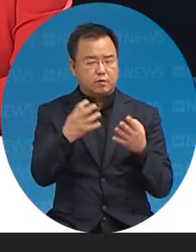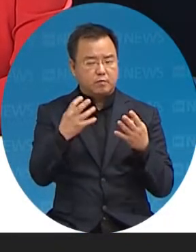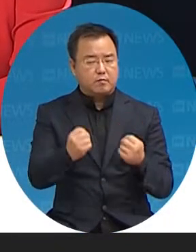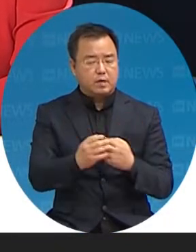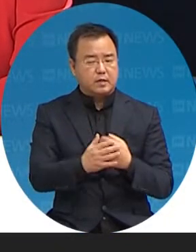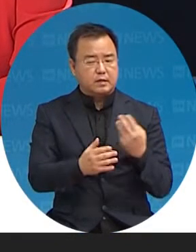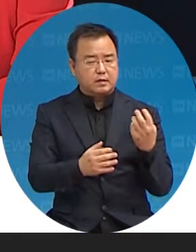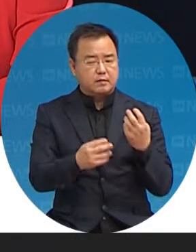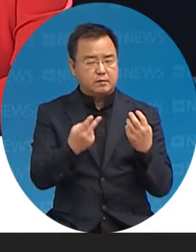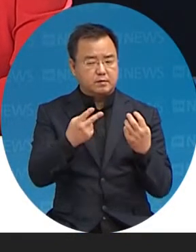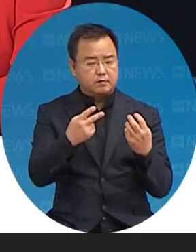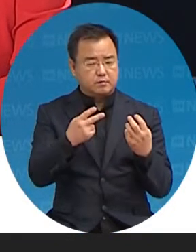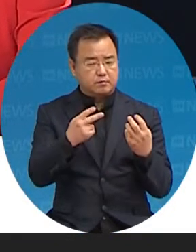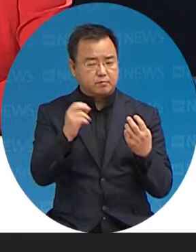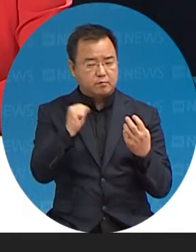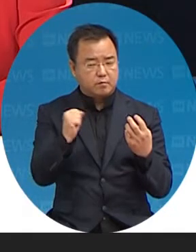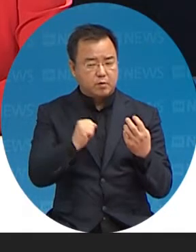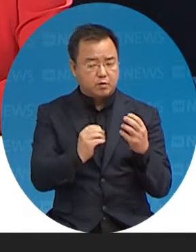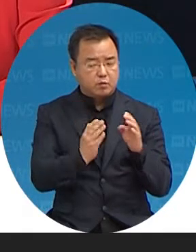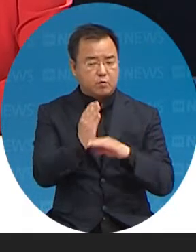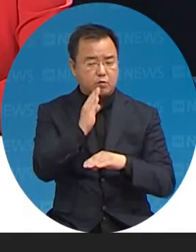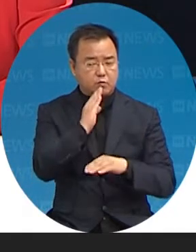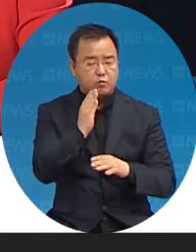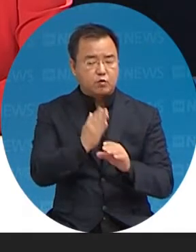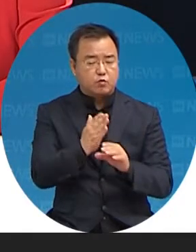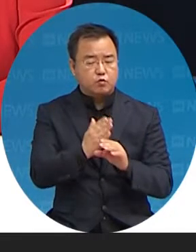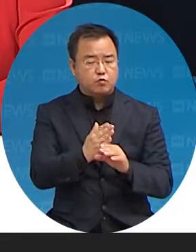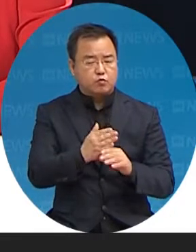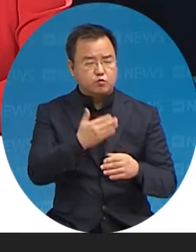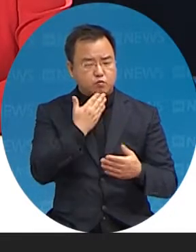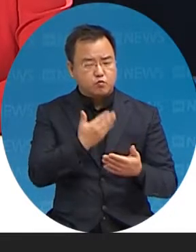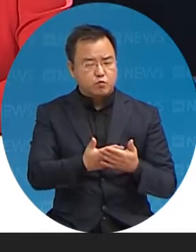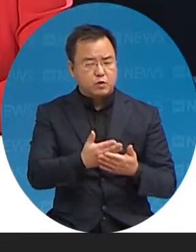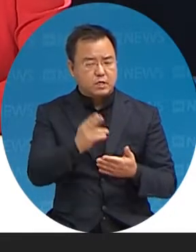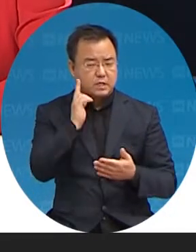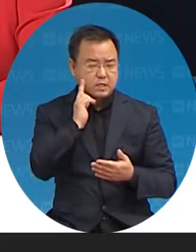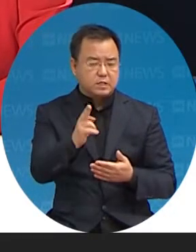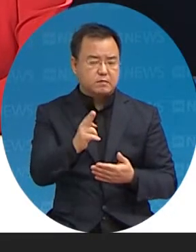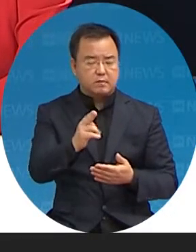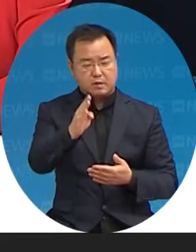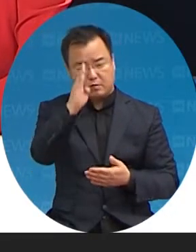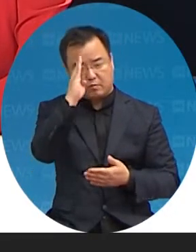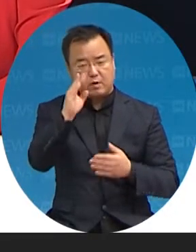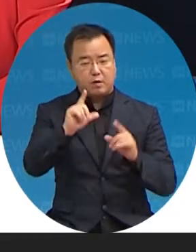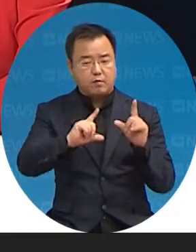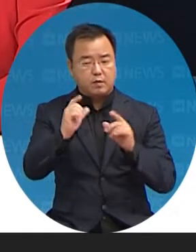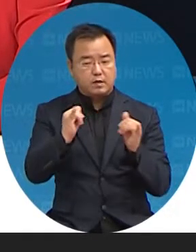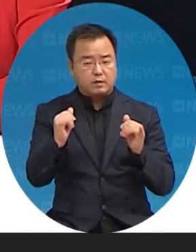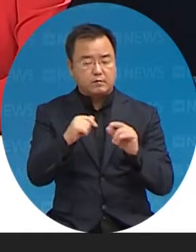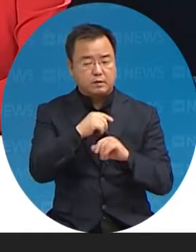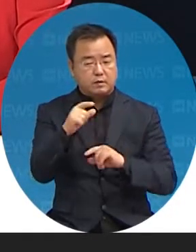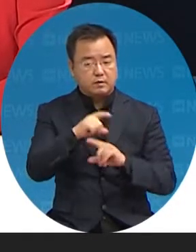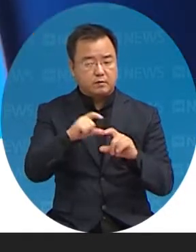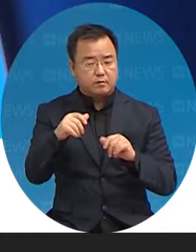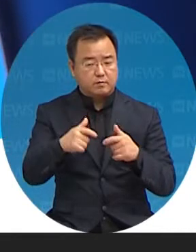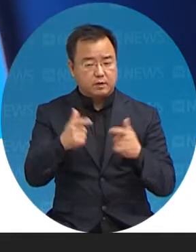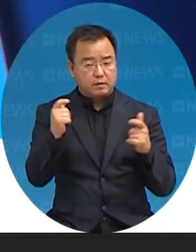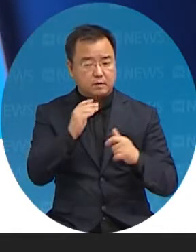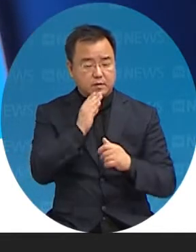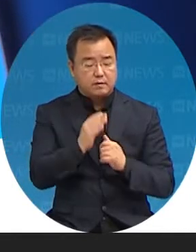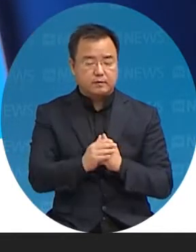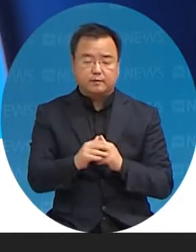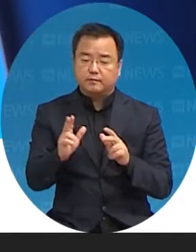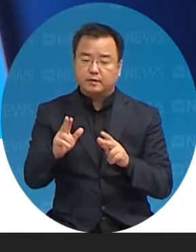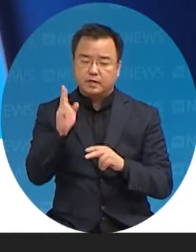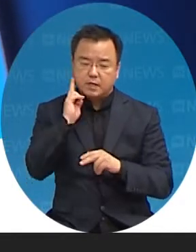가 넘더라구요 그러다 보니까 귀중하고 나중 중이라는 환자들이 좀 많아진 것 같아요 네 그렇습니다 현재 위중 하거나